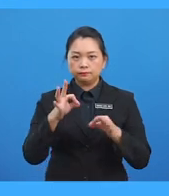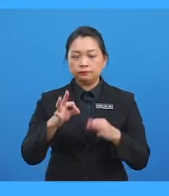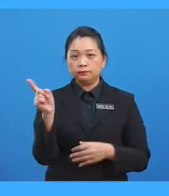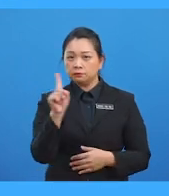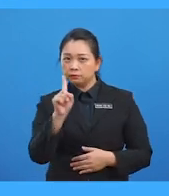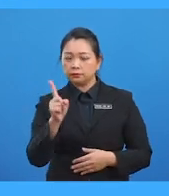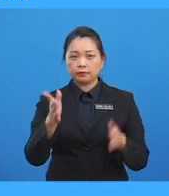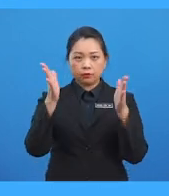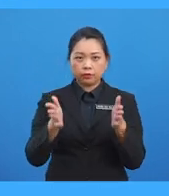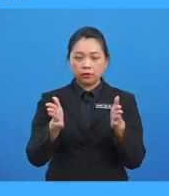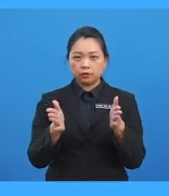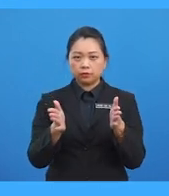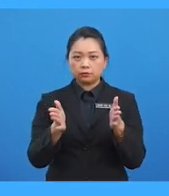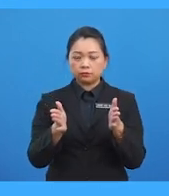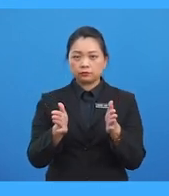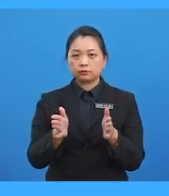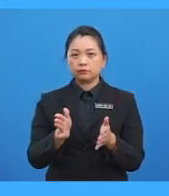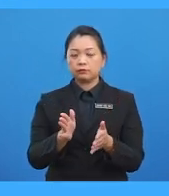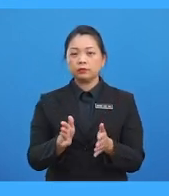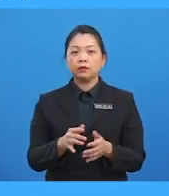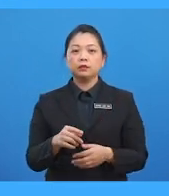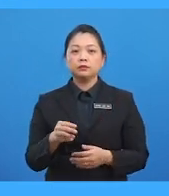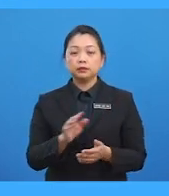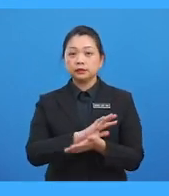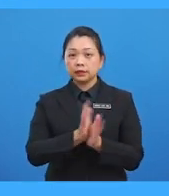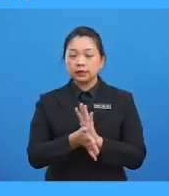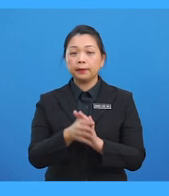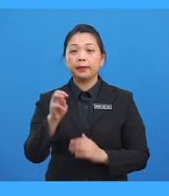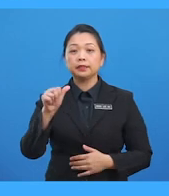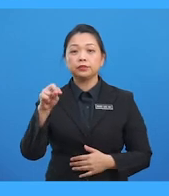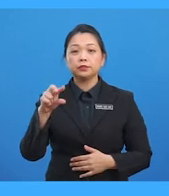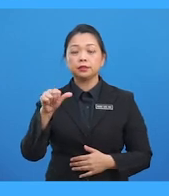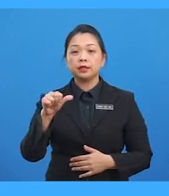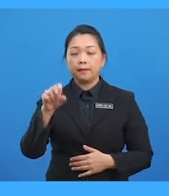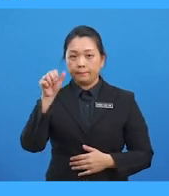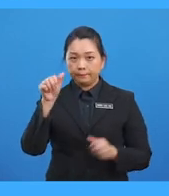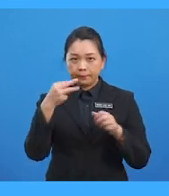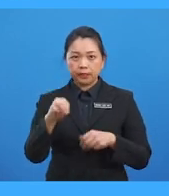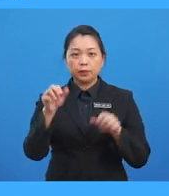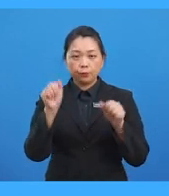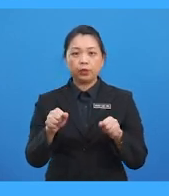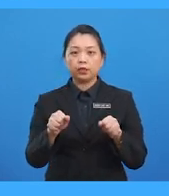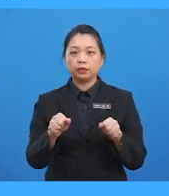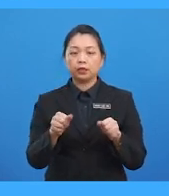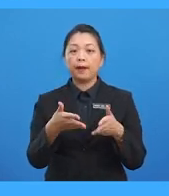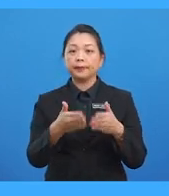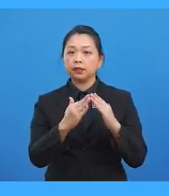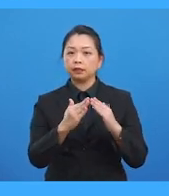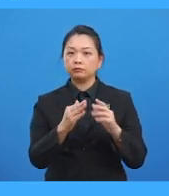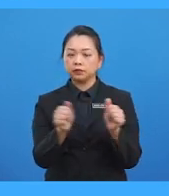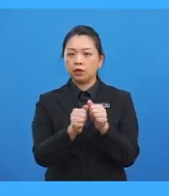Sekiranya mana-mana pihak yang menjadi mangsa dalam aktiviti ini, mereka boleh membuat tuntutan atau pampasan dengan pihak